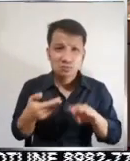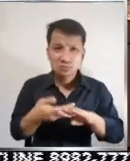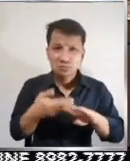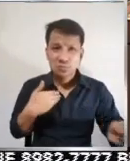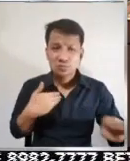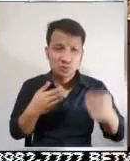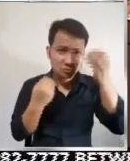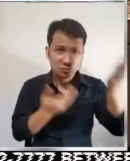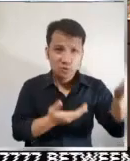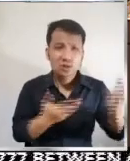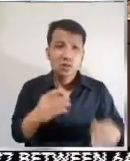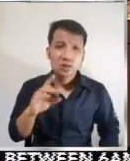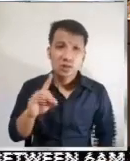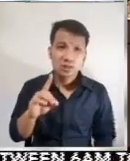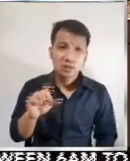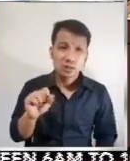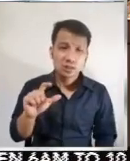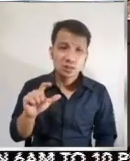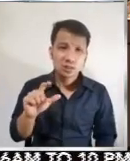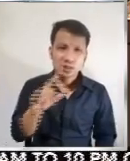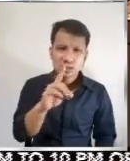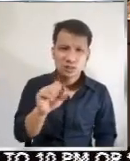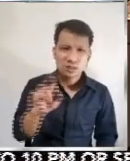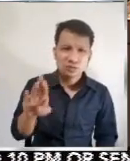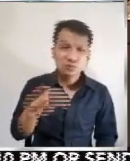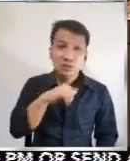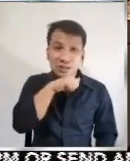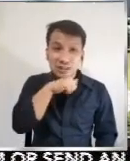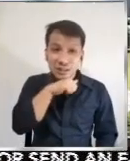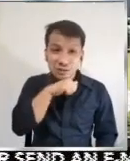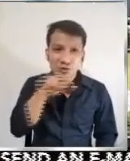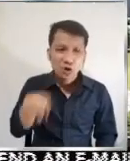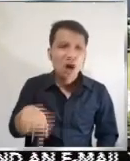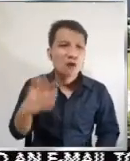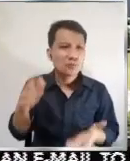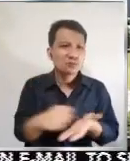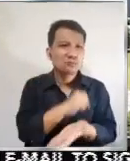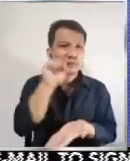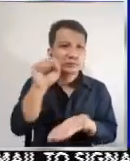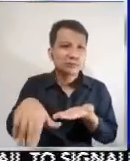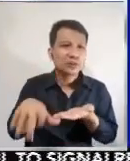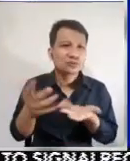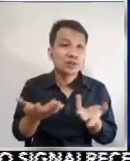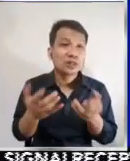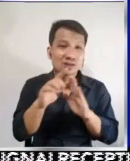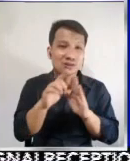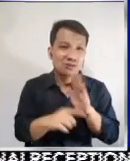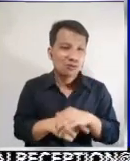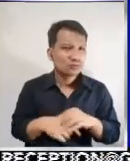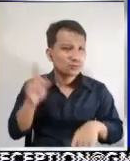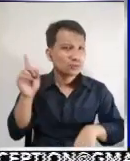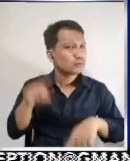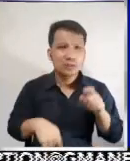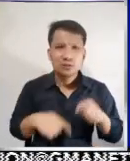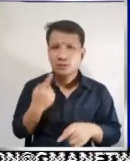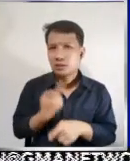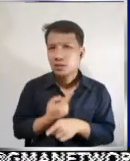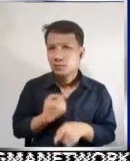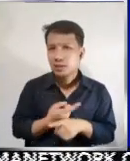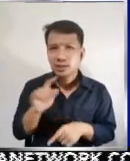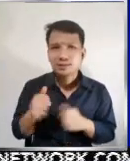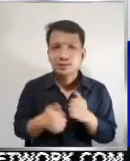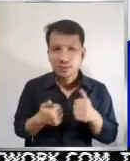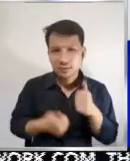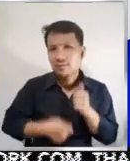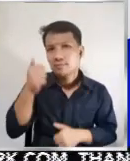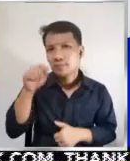De La Salle at Ateneo de Manila University para ibasura ang panukala. Hindi raw kasi tama ang timing ng pagsasabatas ito. Mas